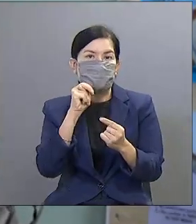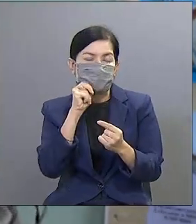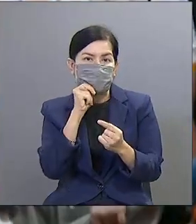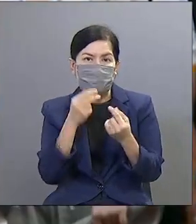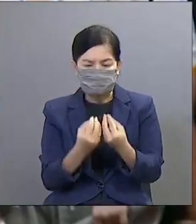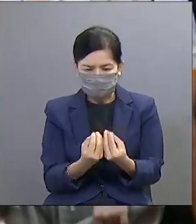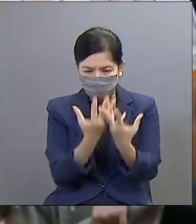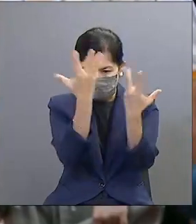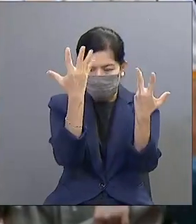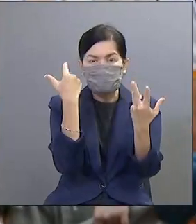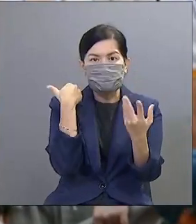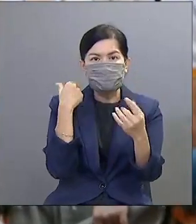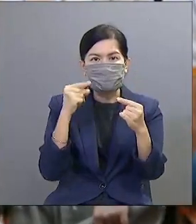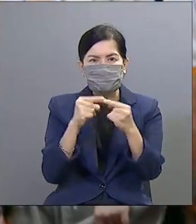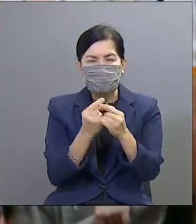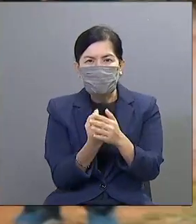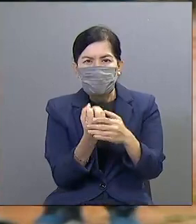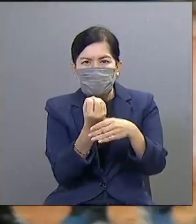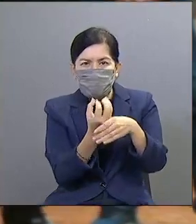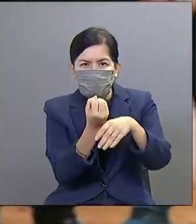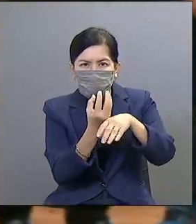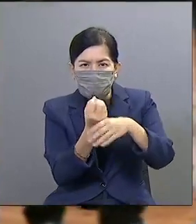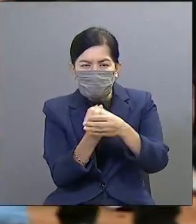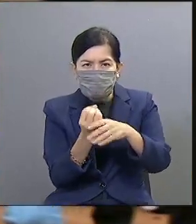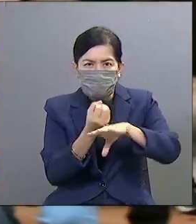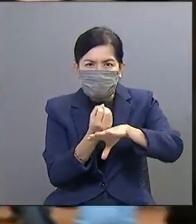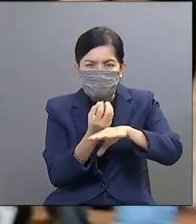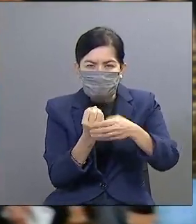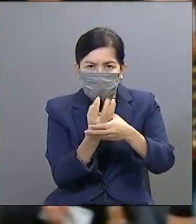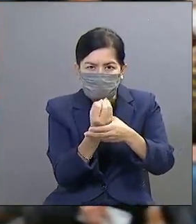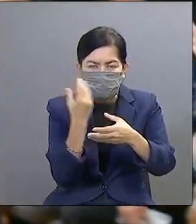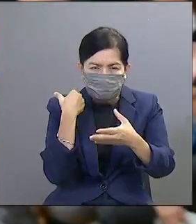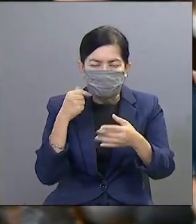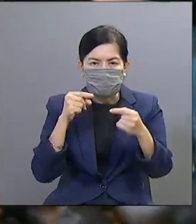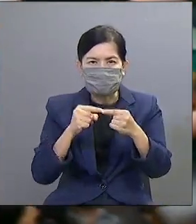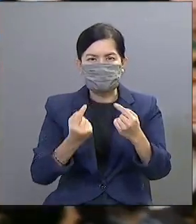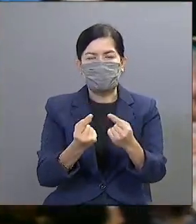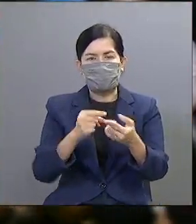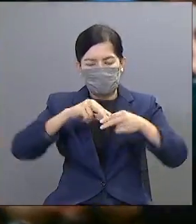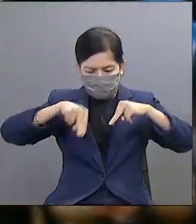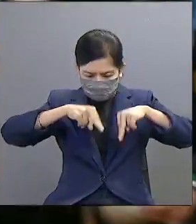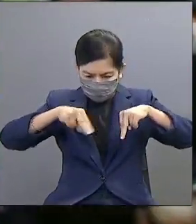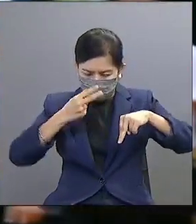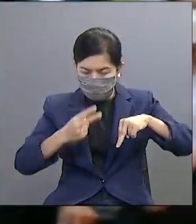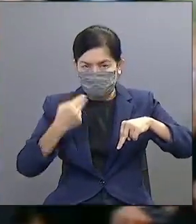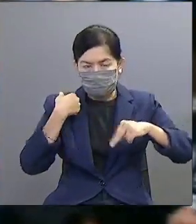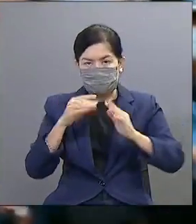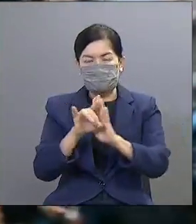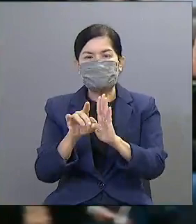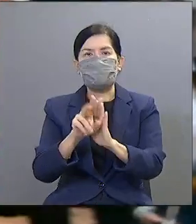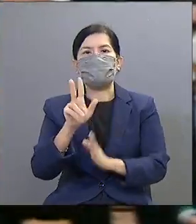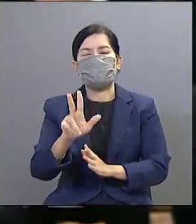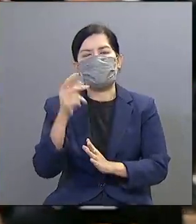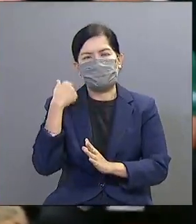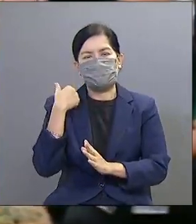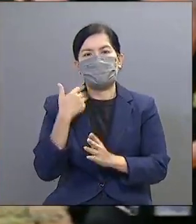3 ครั้งด้กันค่ะเพื่ให้มัใจว่าน้ำผู้โดานี้จะไม่เป็อันตรายต่สุขภาพและพอไปตรวจก็พบเรื่องข